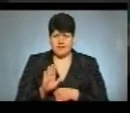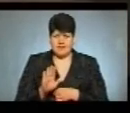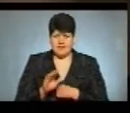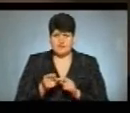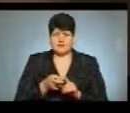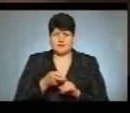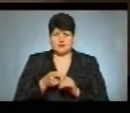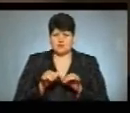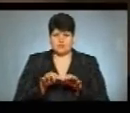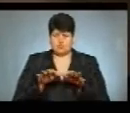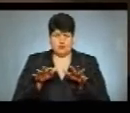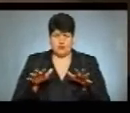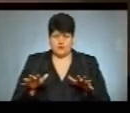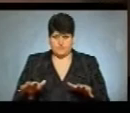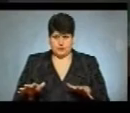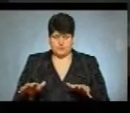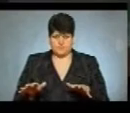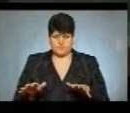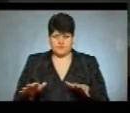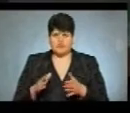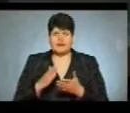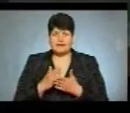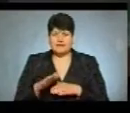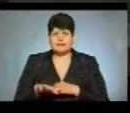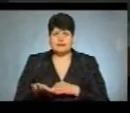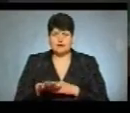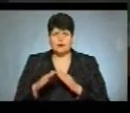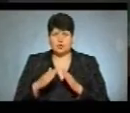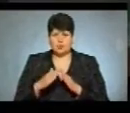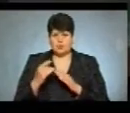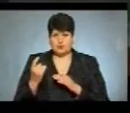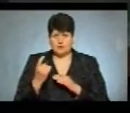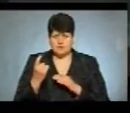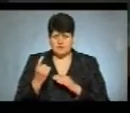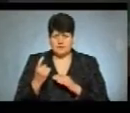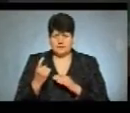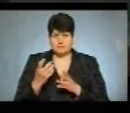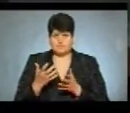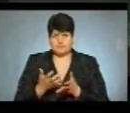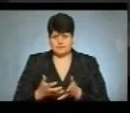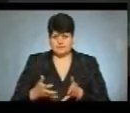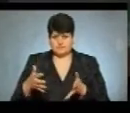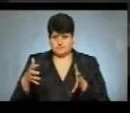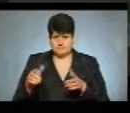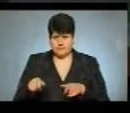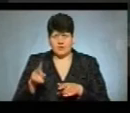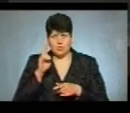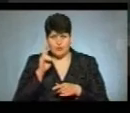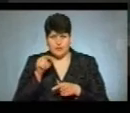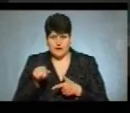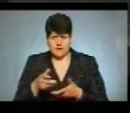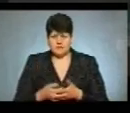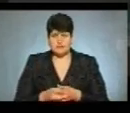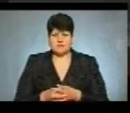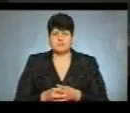внаслідок повені, замовлення, підтоплення. Є на території домоволодіння і вигрібні ями, і туалети.